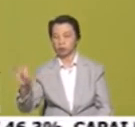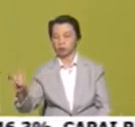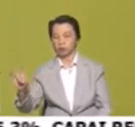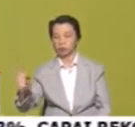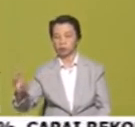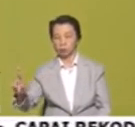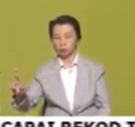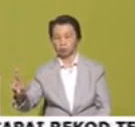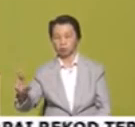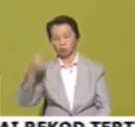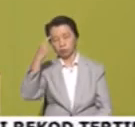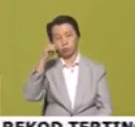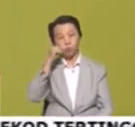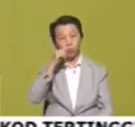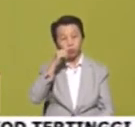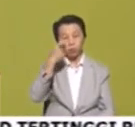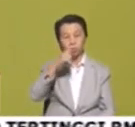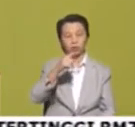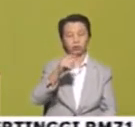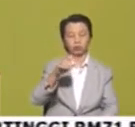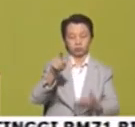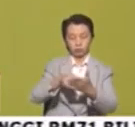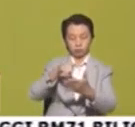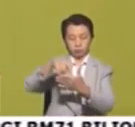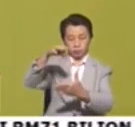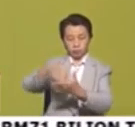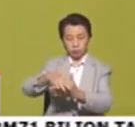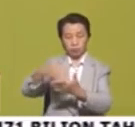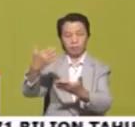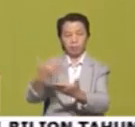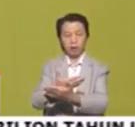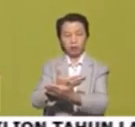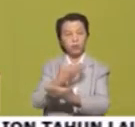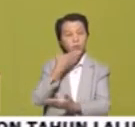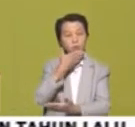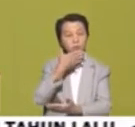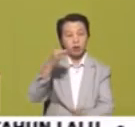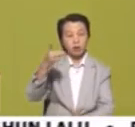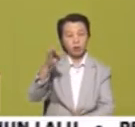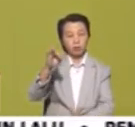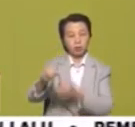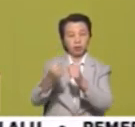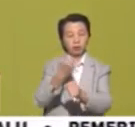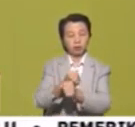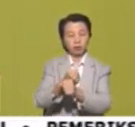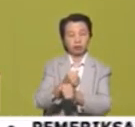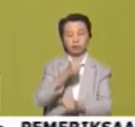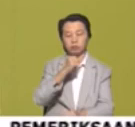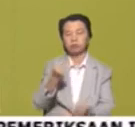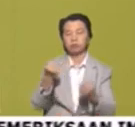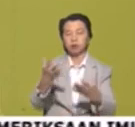45,318. Dan untuk pengundi baru ataupun pengundi muda berumur 18 hingga 20 tahun